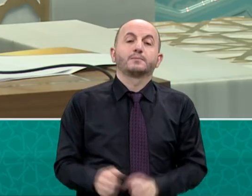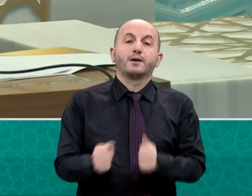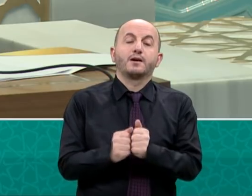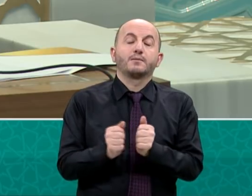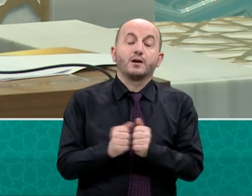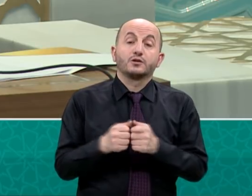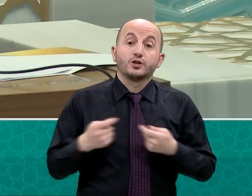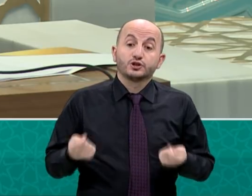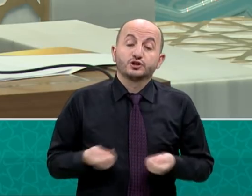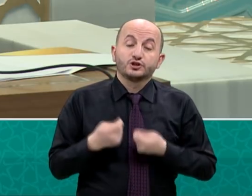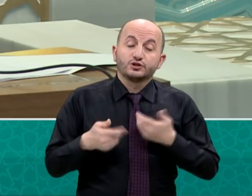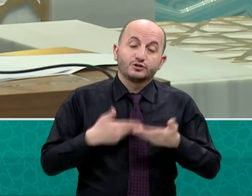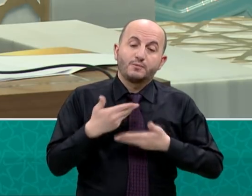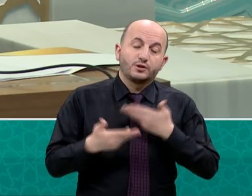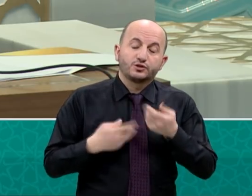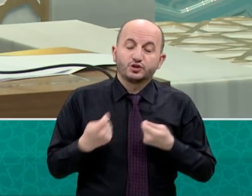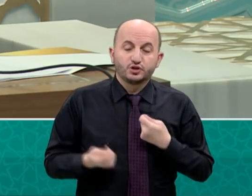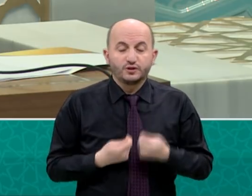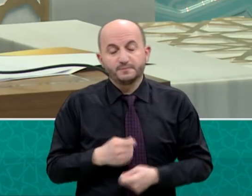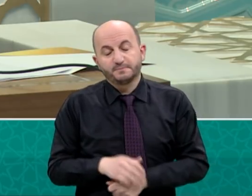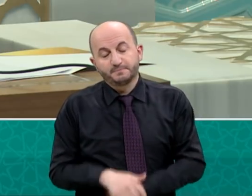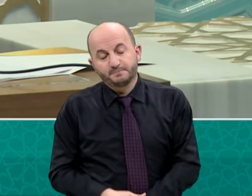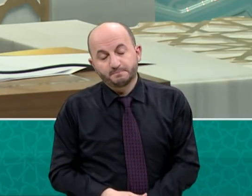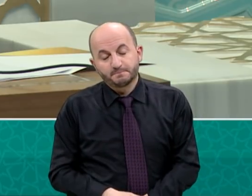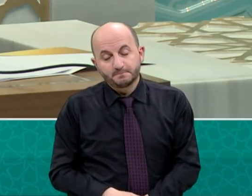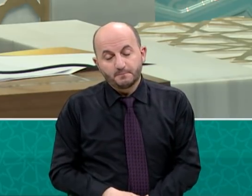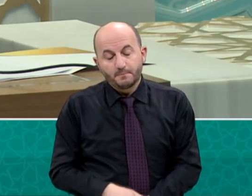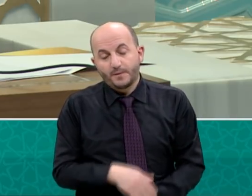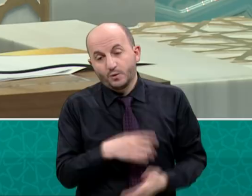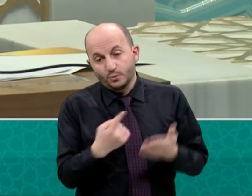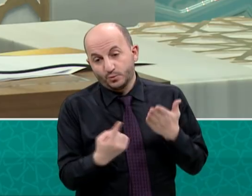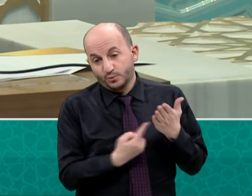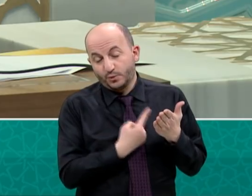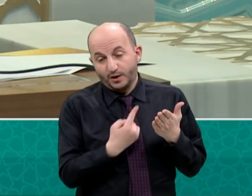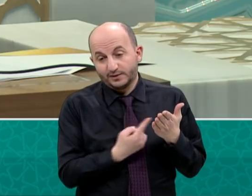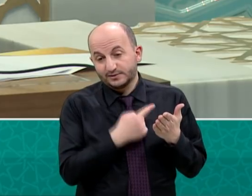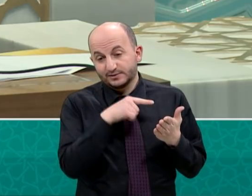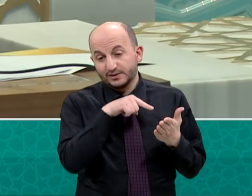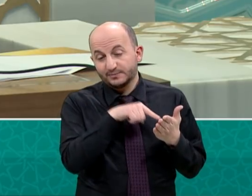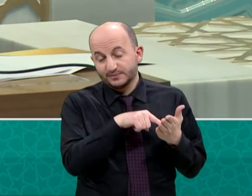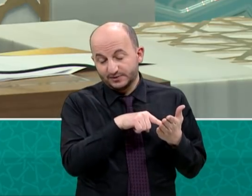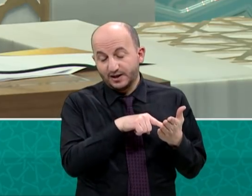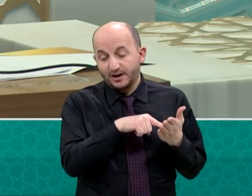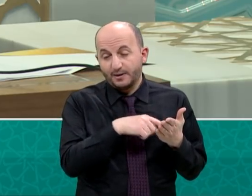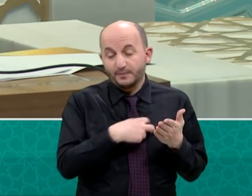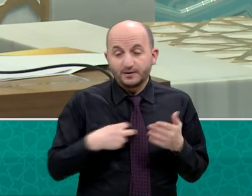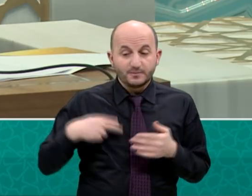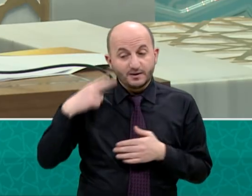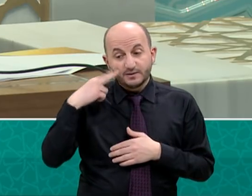beraberce işlemeye çalışalım. Ama Kur'an-ı Kerim'de ve hadis-i